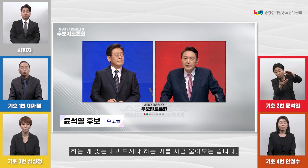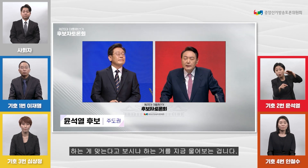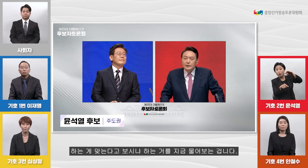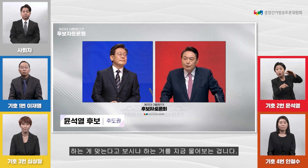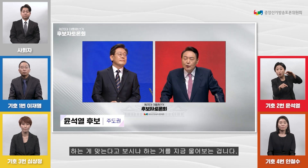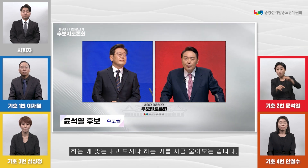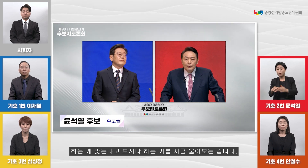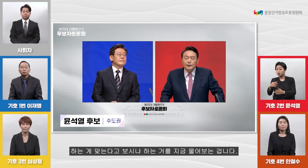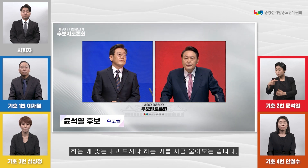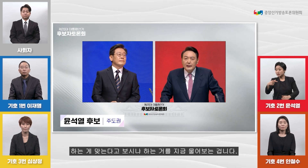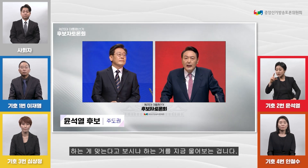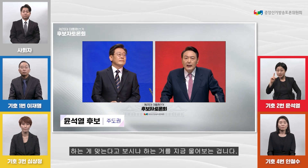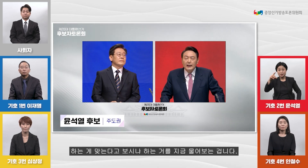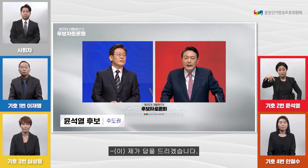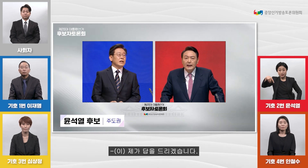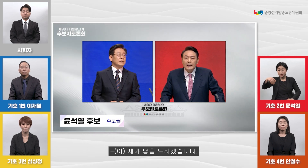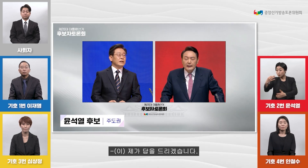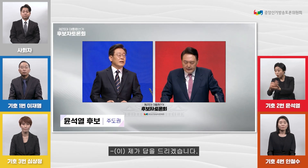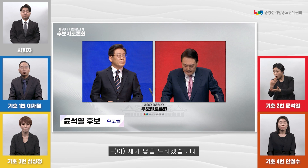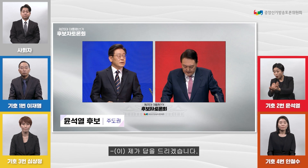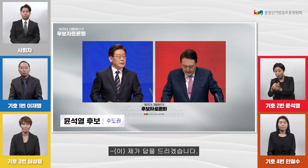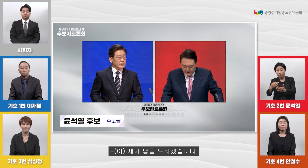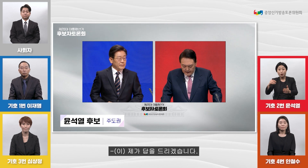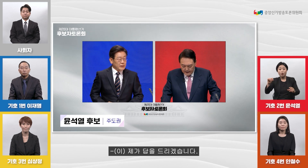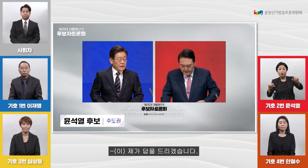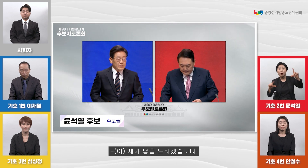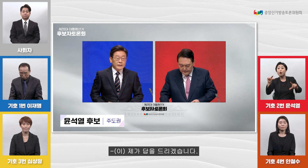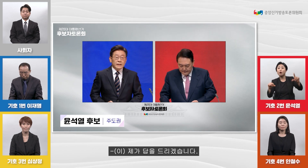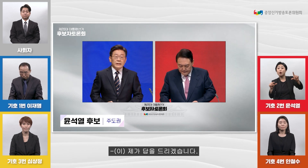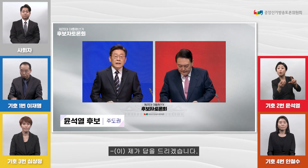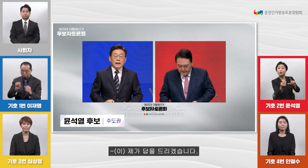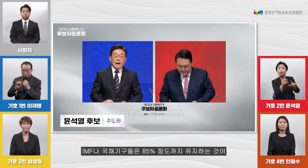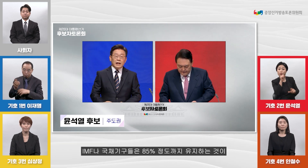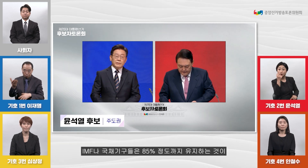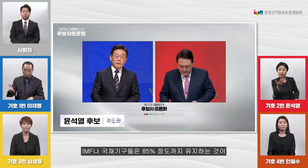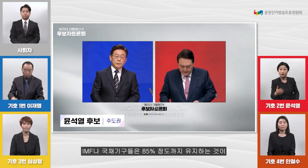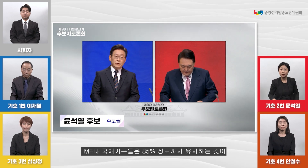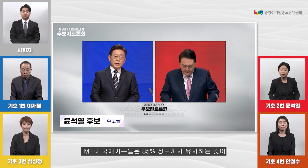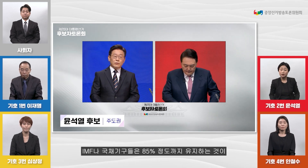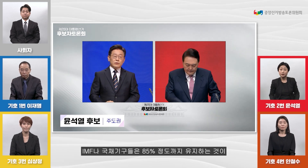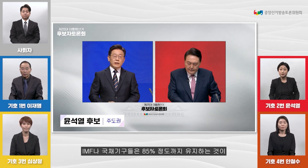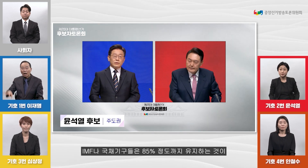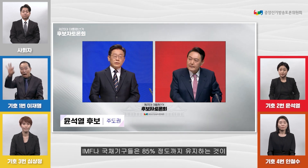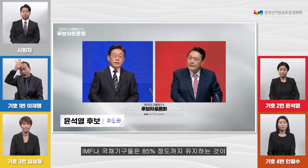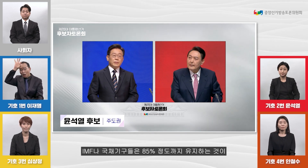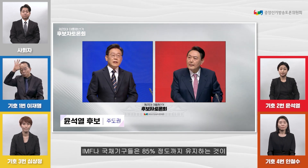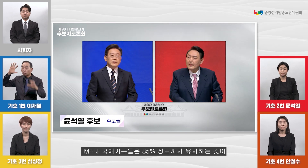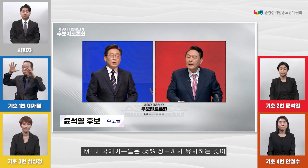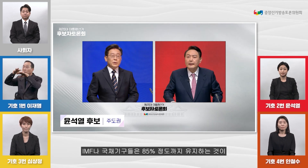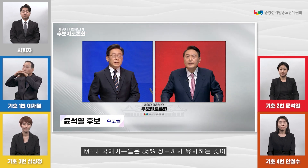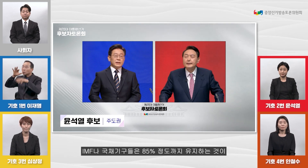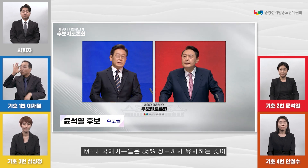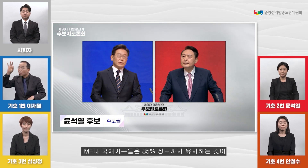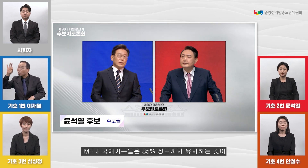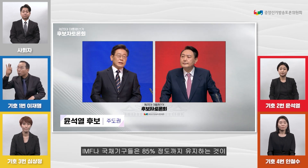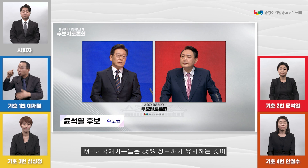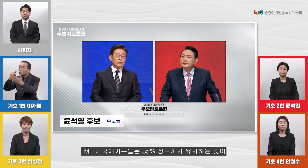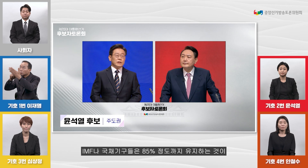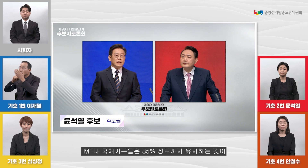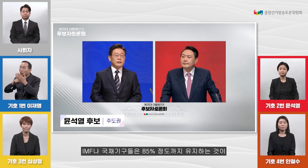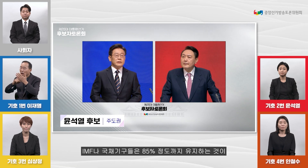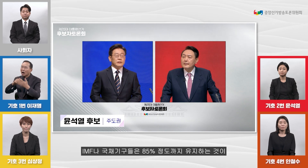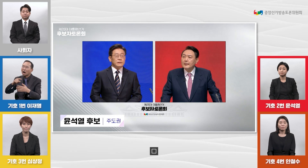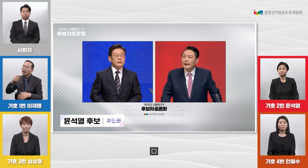지금 물어보는 겁니다. 자, 제가 답을 드리겠습니다. 네. IMF나 국제기구들은 85%